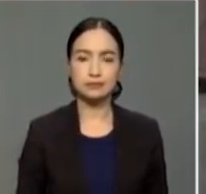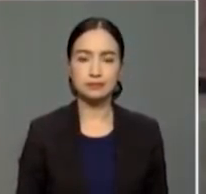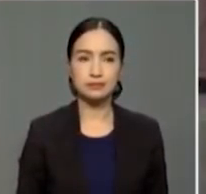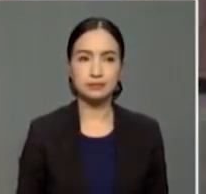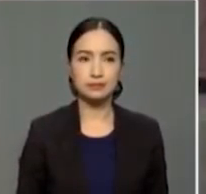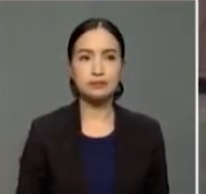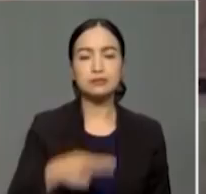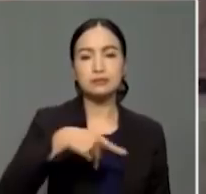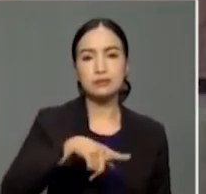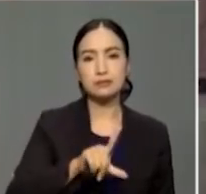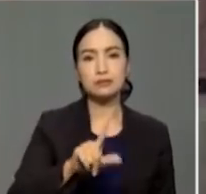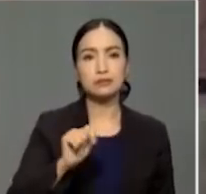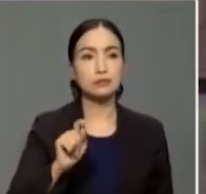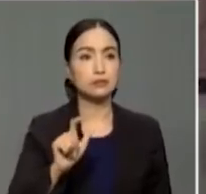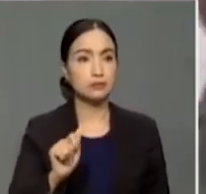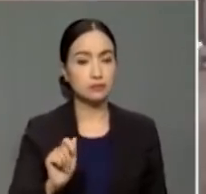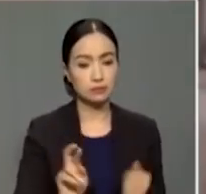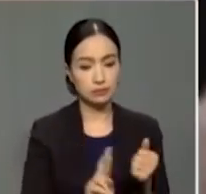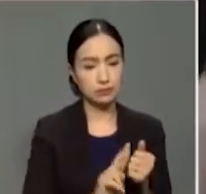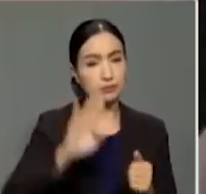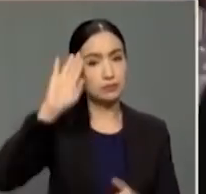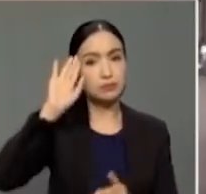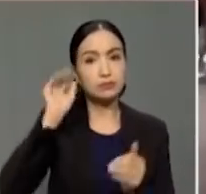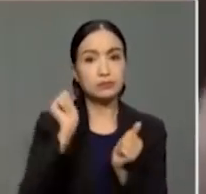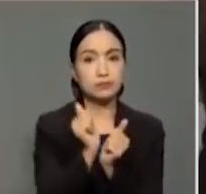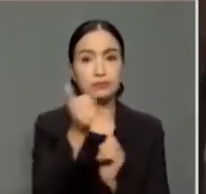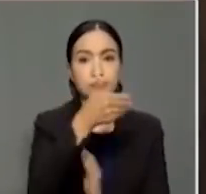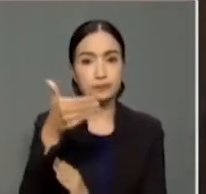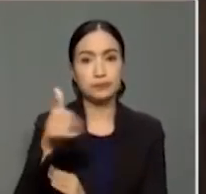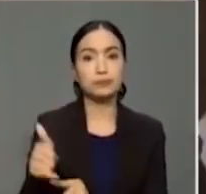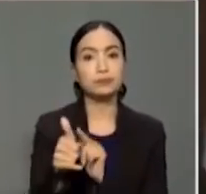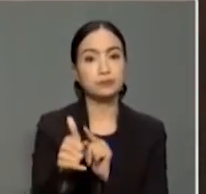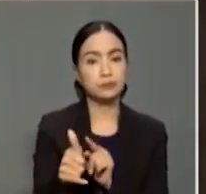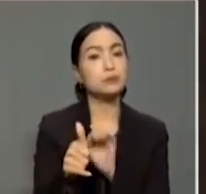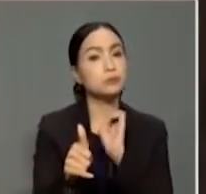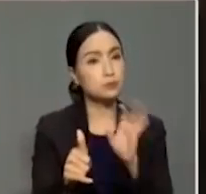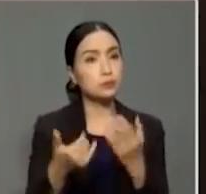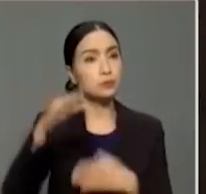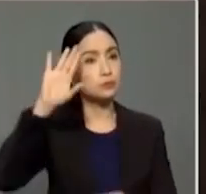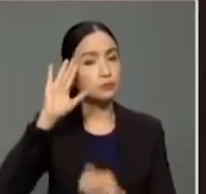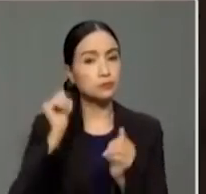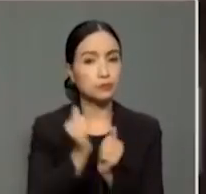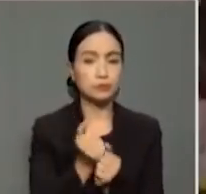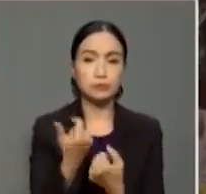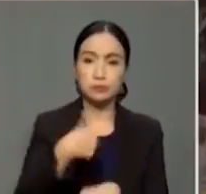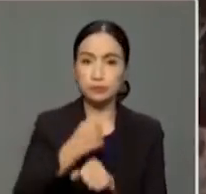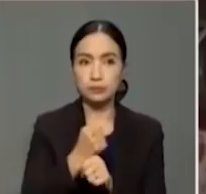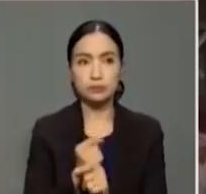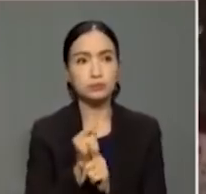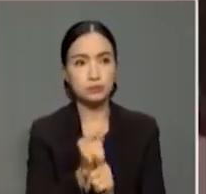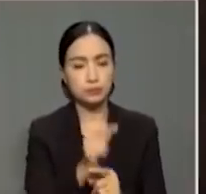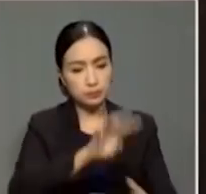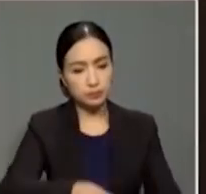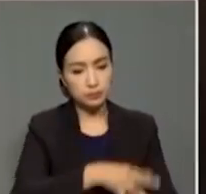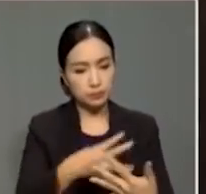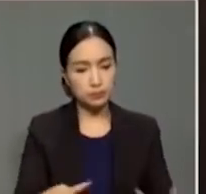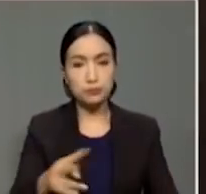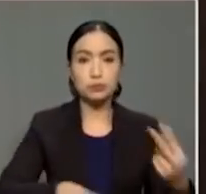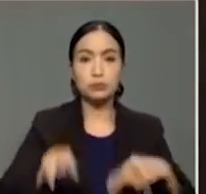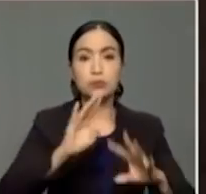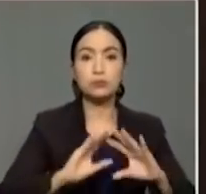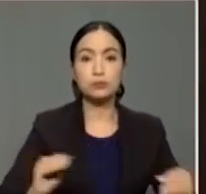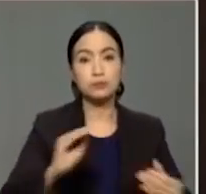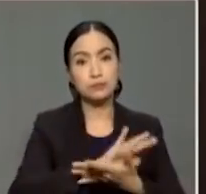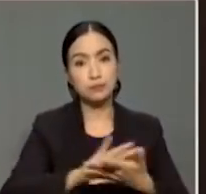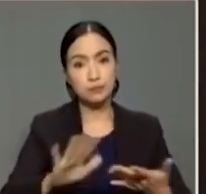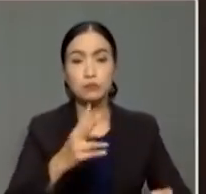พลตำรวจเอกศิวราวรังสิพรามนกุลรองผู้บัญชาการตำรวจแห่งชาติยืนยันนะคะว่าตำรวจปฏิบัติตามแผนรักษาความสงบเรียบร้อยที่กำหนดไ